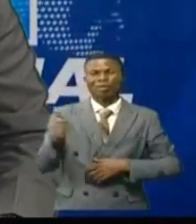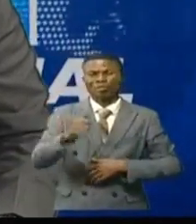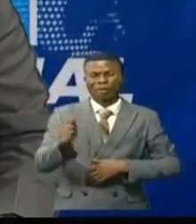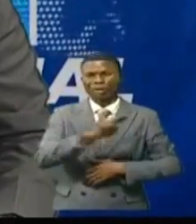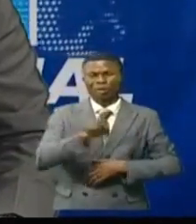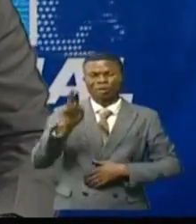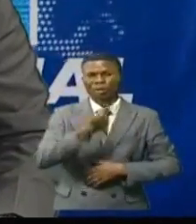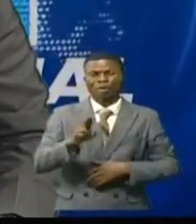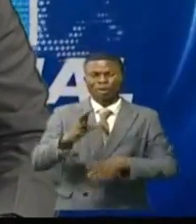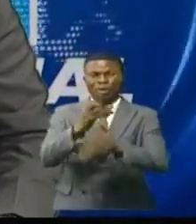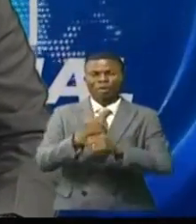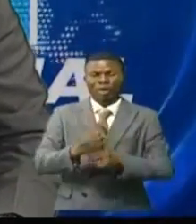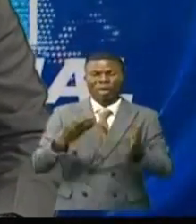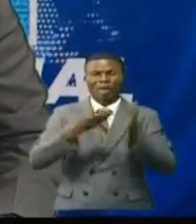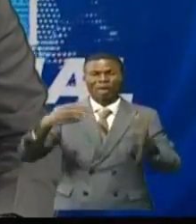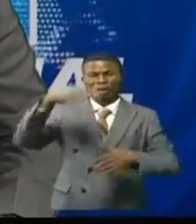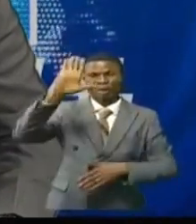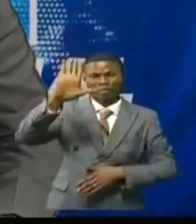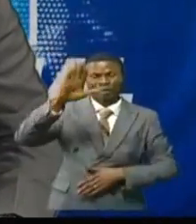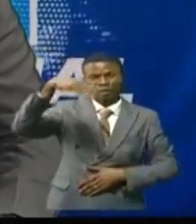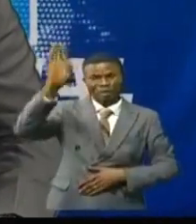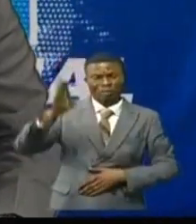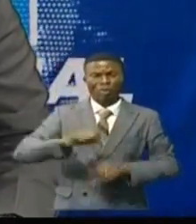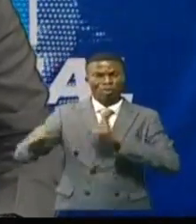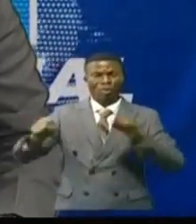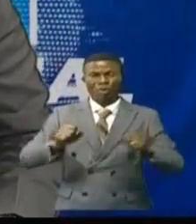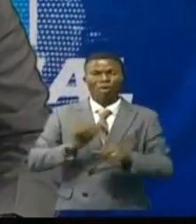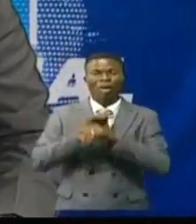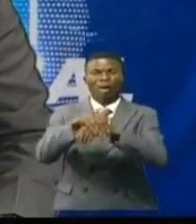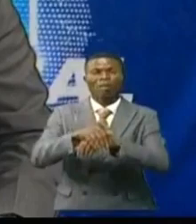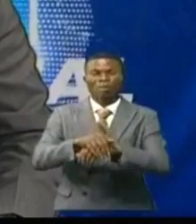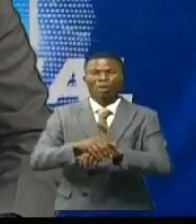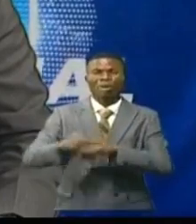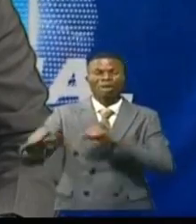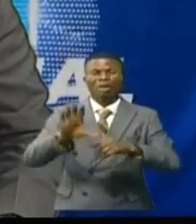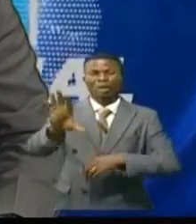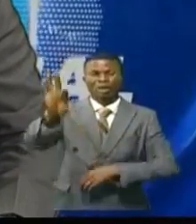moins 85% aux épreuves passeront le test de sélection